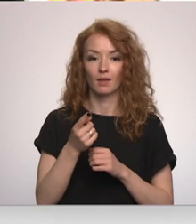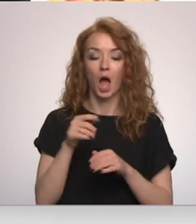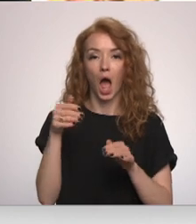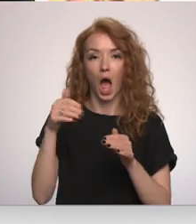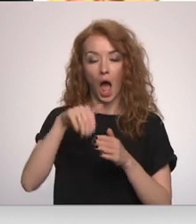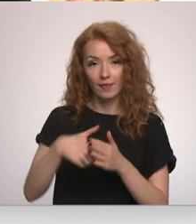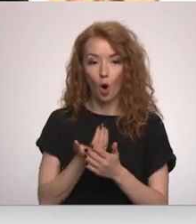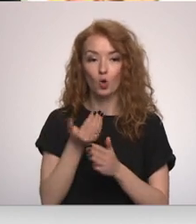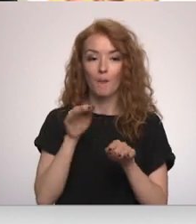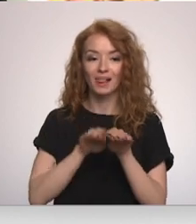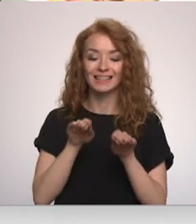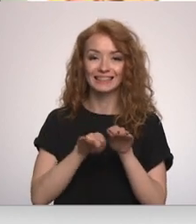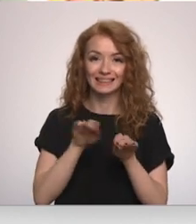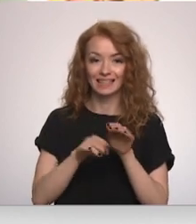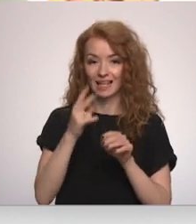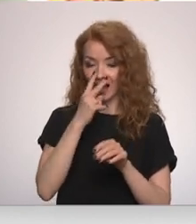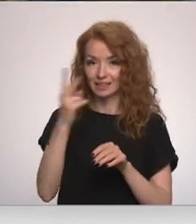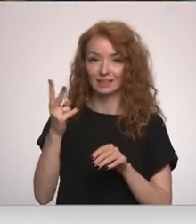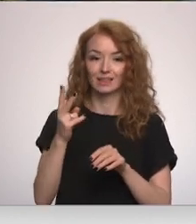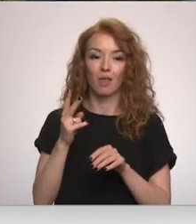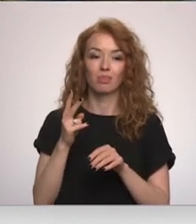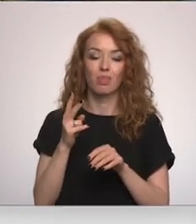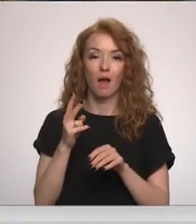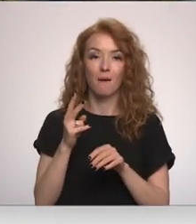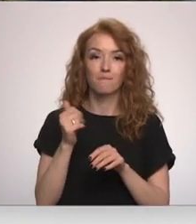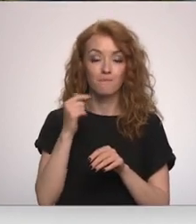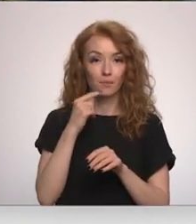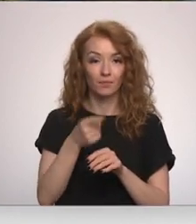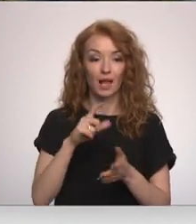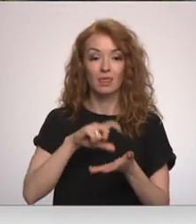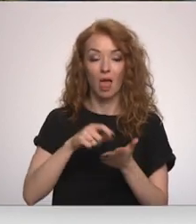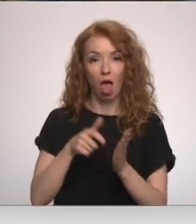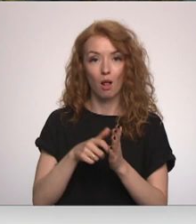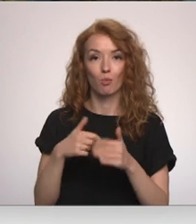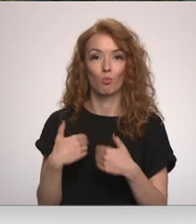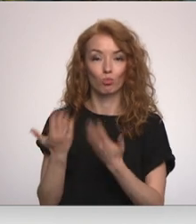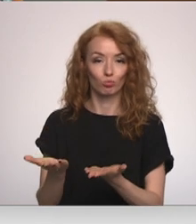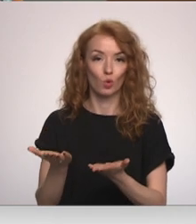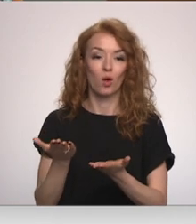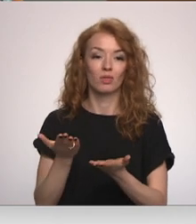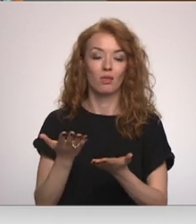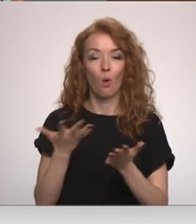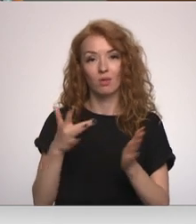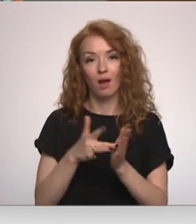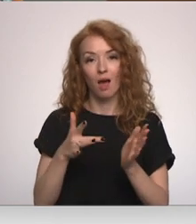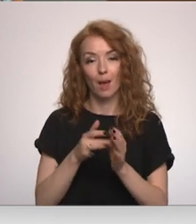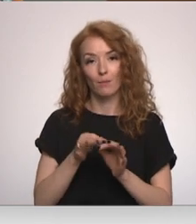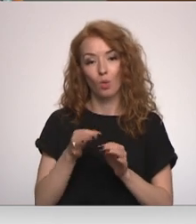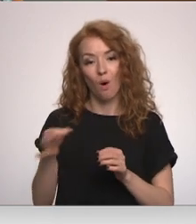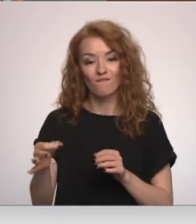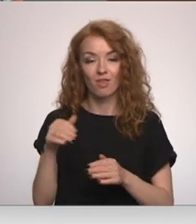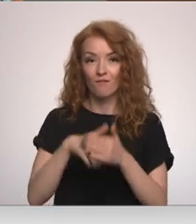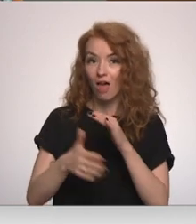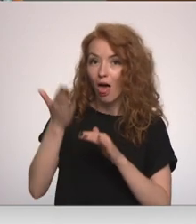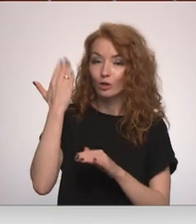līdzīgā izskatā, kāda ir bēsri. Kaut kādu telpu atvēlēt kaut kādam novada vēsturē